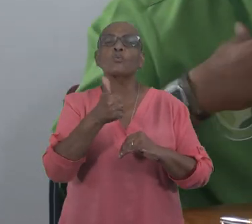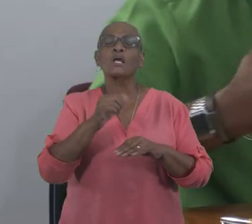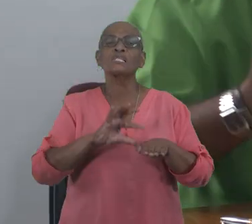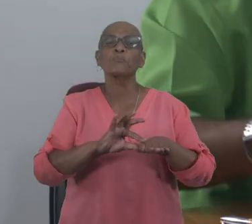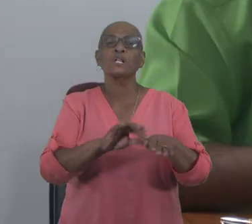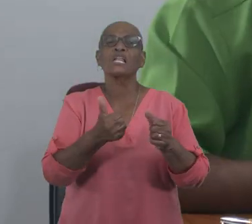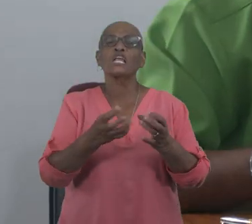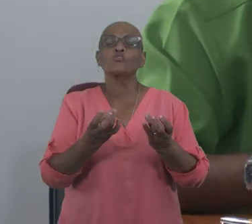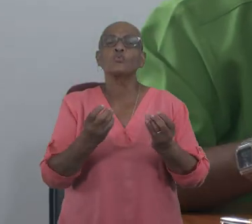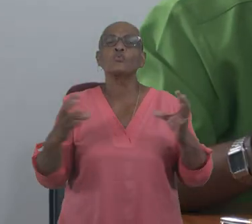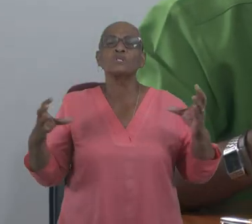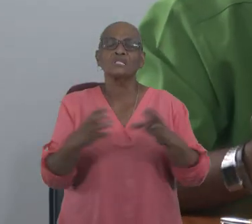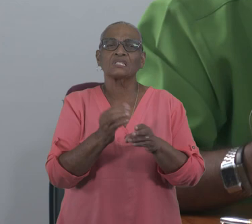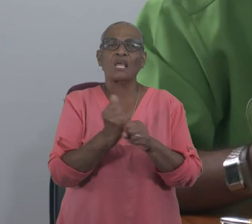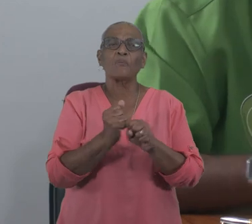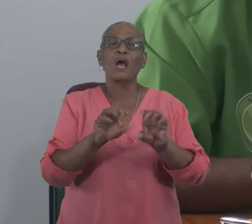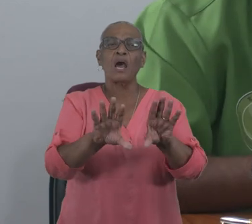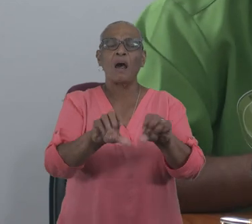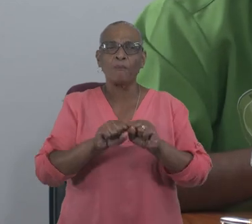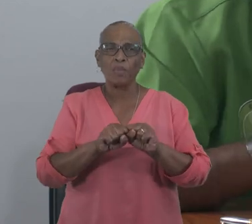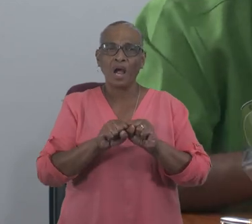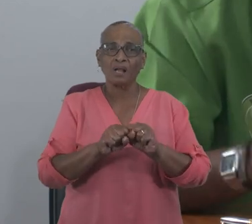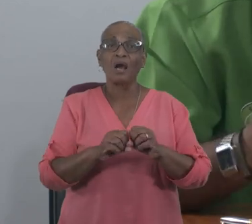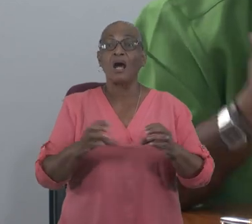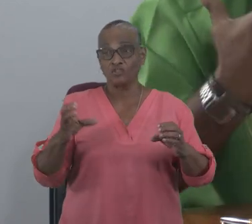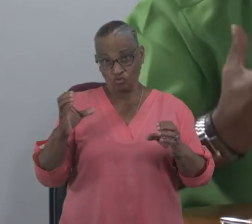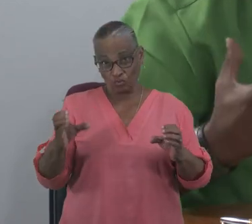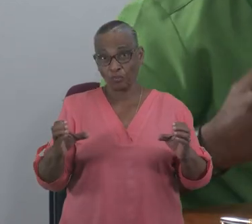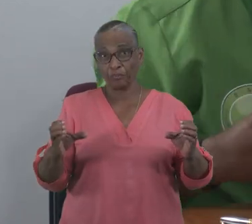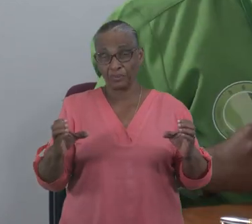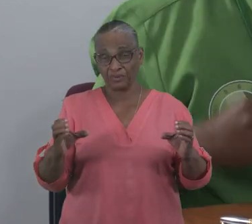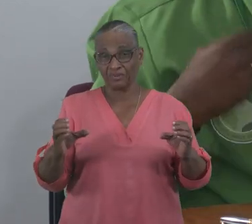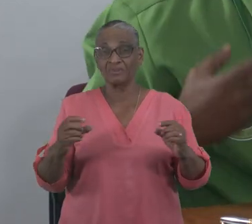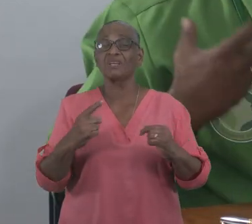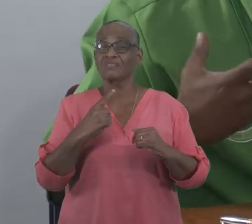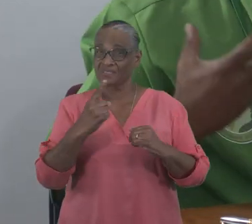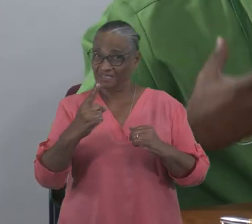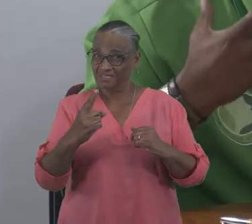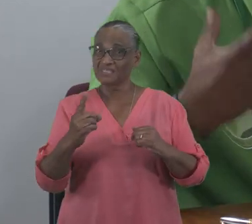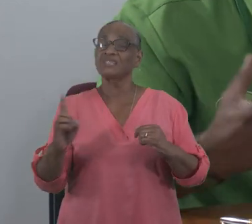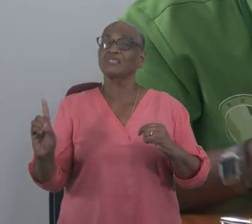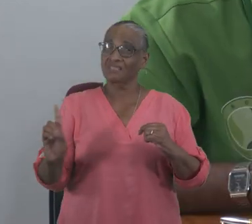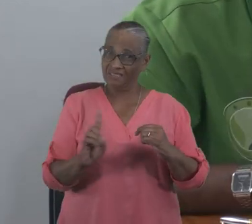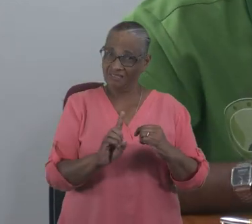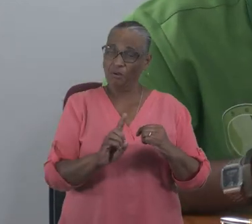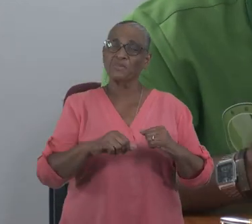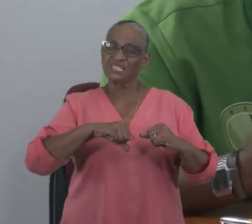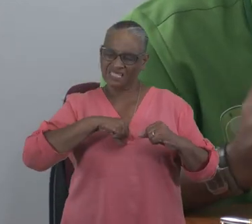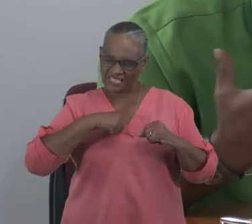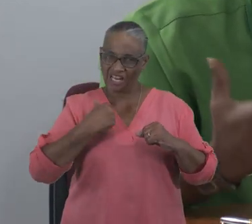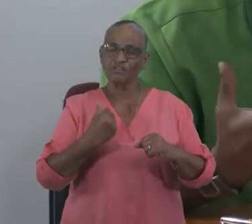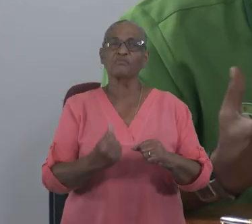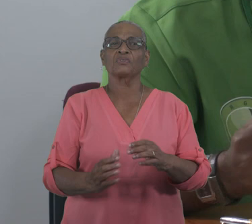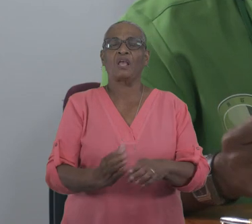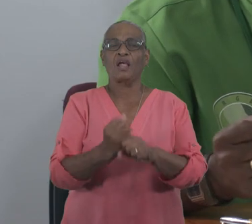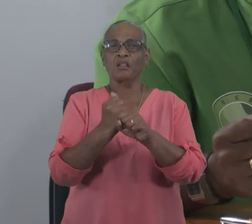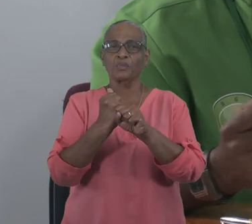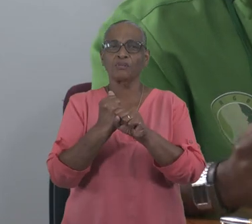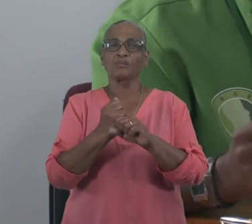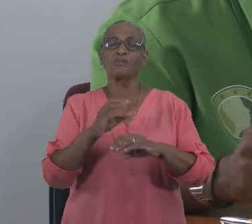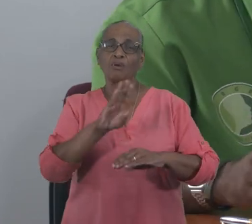stappen, sana een beleid zou ook kan doen samen. Dat na als partner, je aanzienlijk partner voor je